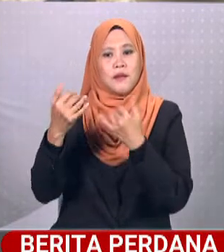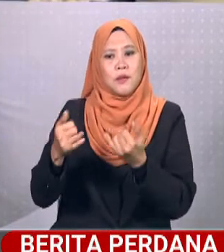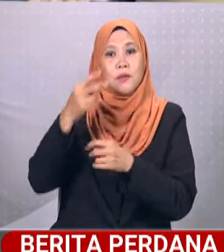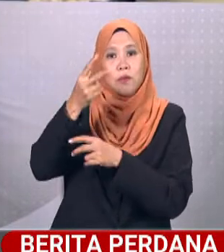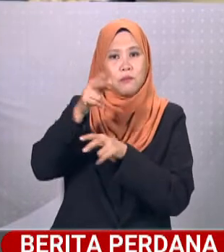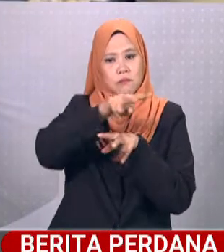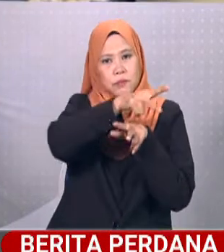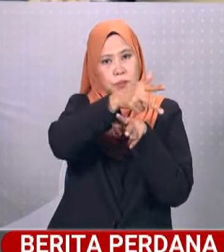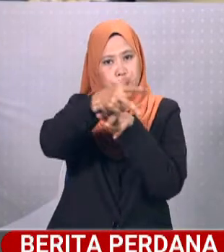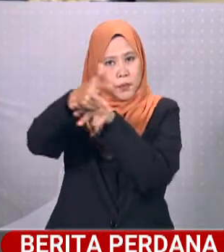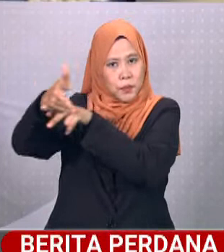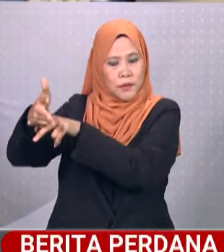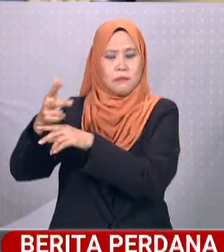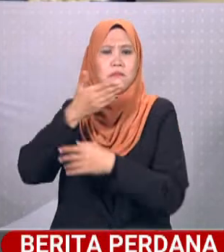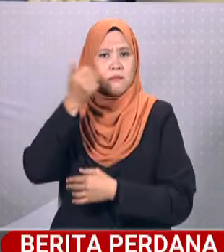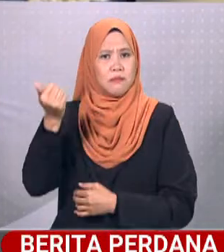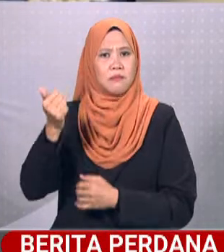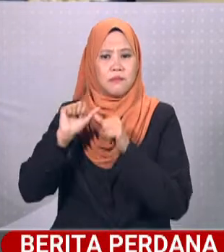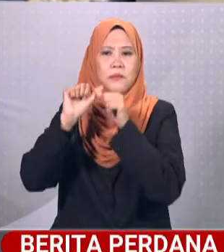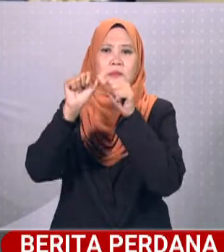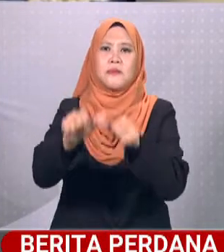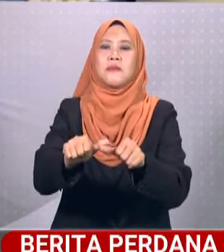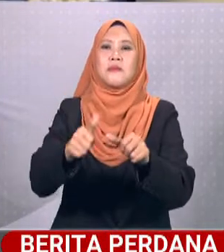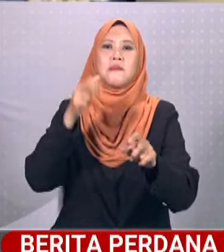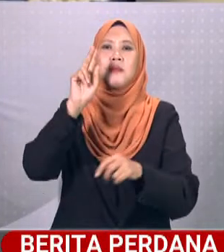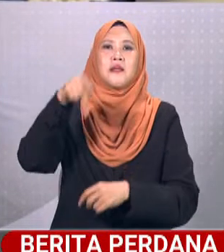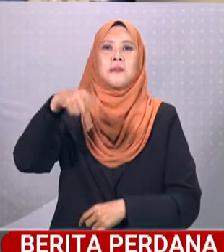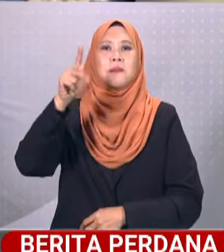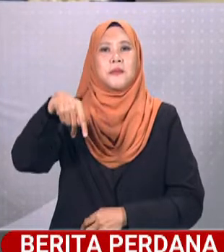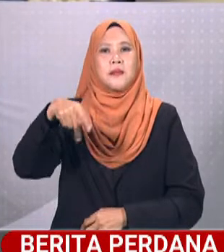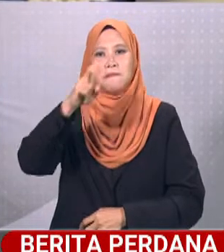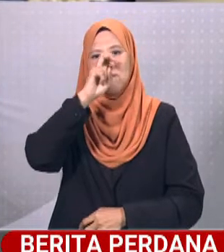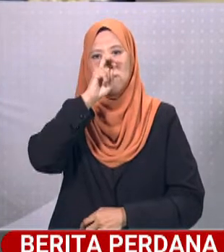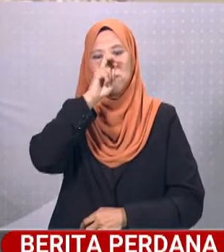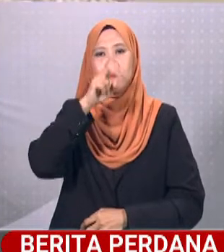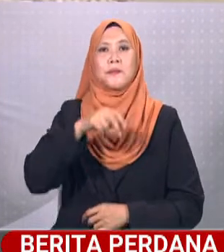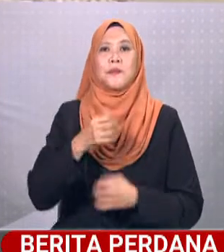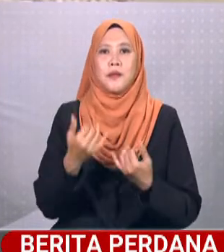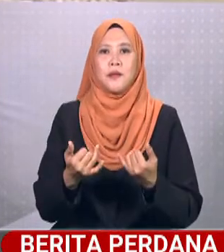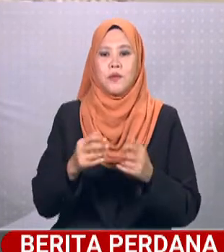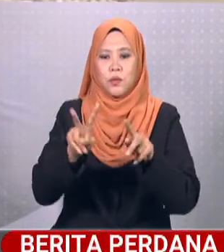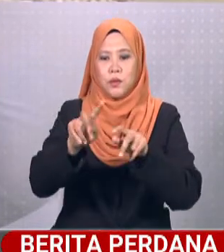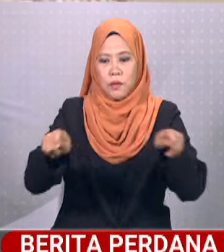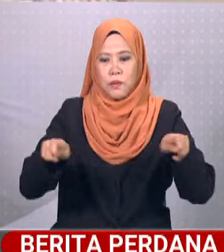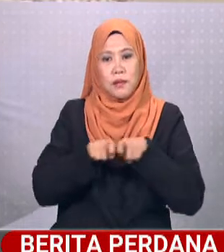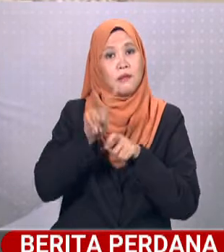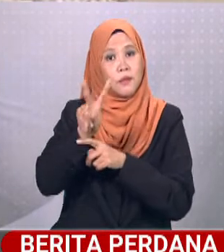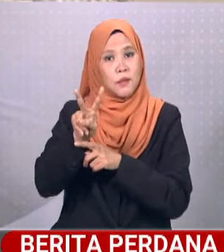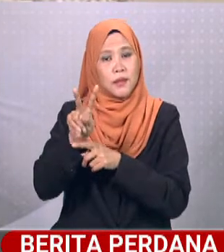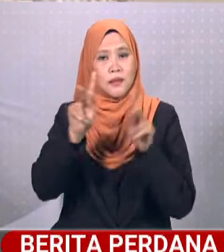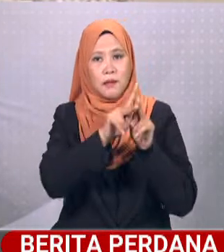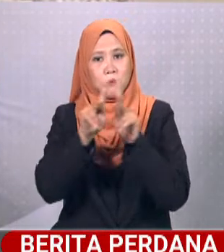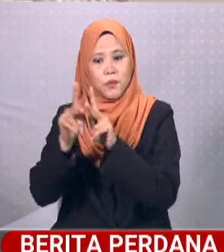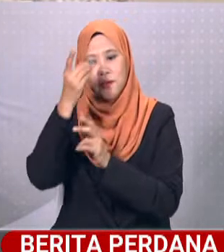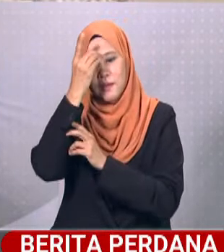udara dilakukan dan dipercayai berkesan sepanjang Perintah Kawalan Pergerakan diperketatkan PKBD di dua kawasan iaitu Kampung Dato'